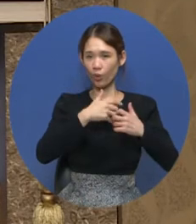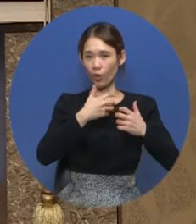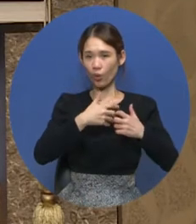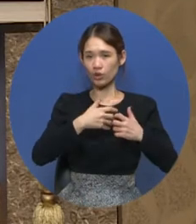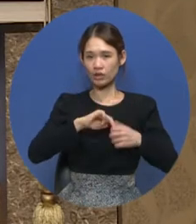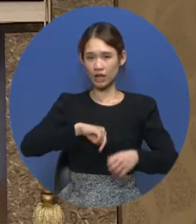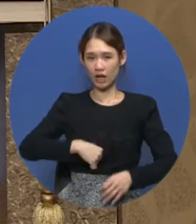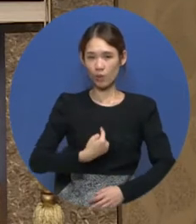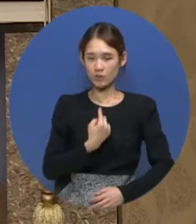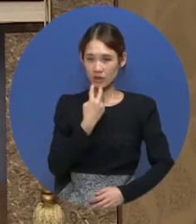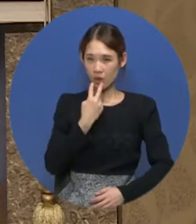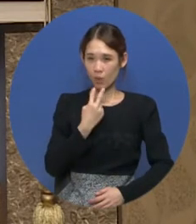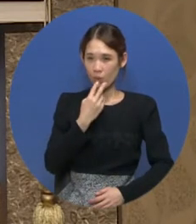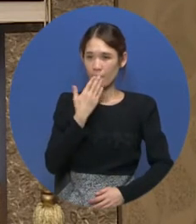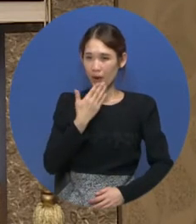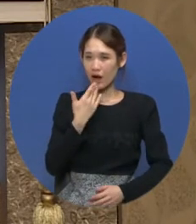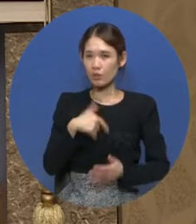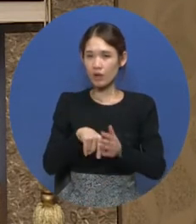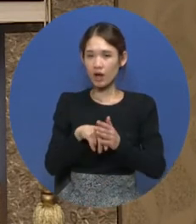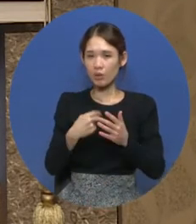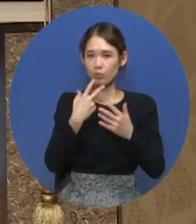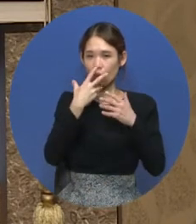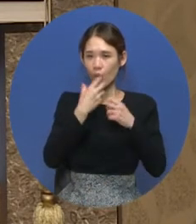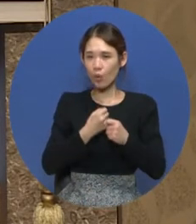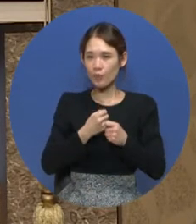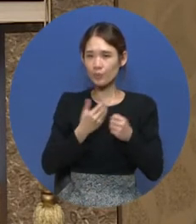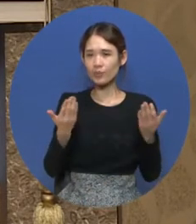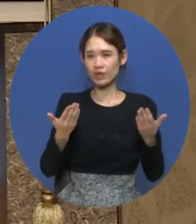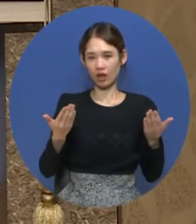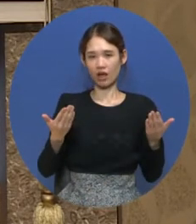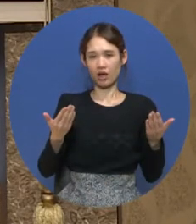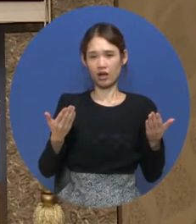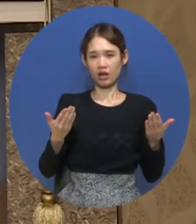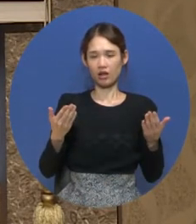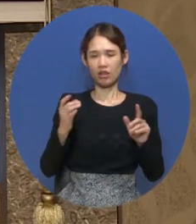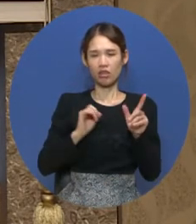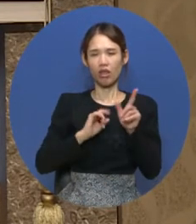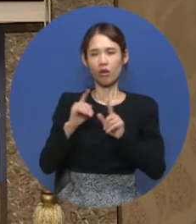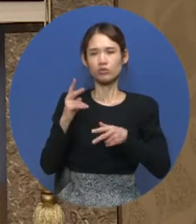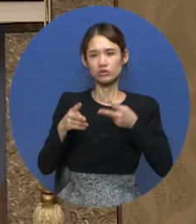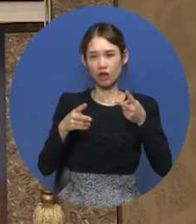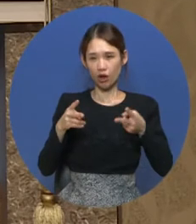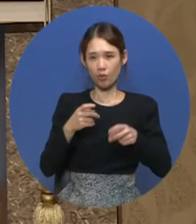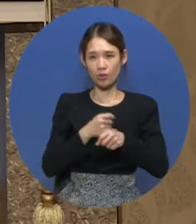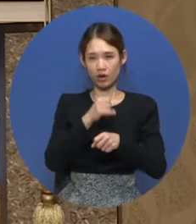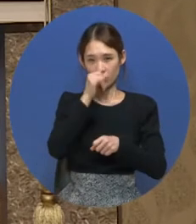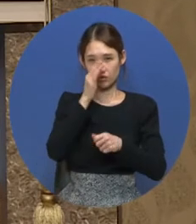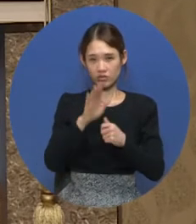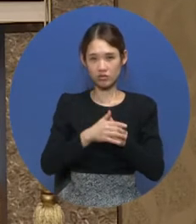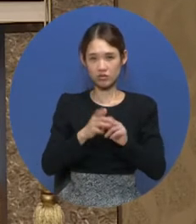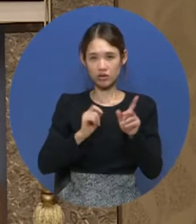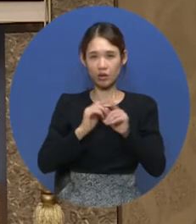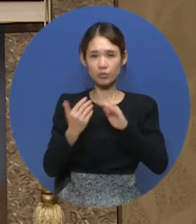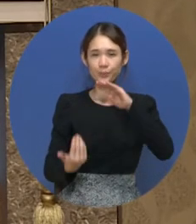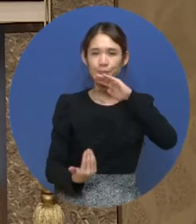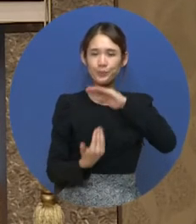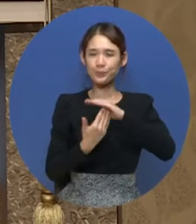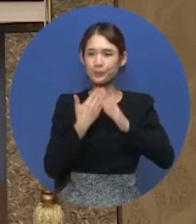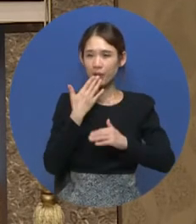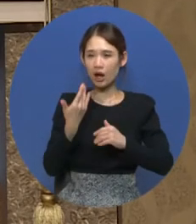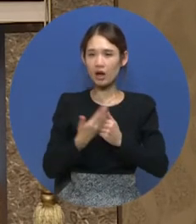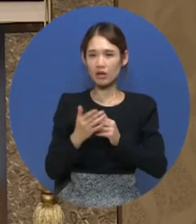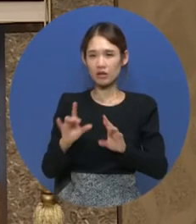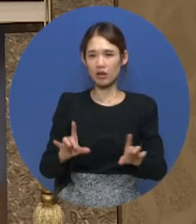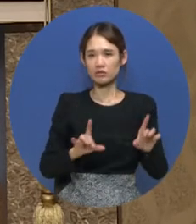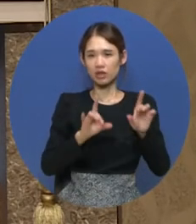호흡을 할 수 있고 있는 그런 걸 보마 작업을 하는 것을 주 사업을 했었는데 근데 m 그런 것들이 다 이루어 졌기 때문에 이제 삶에